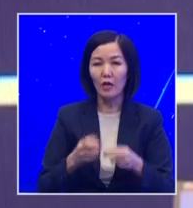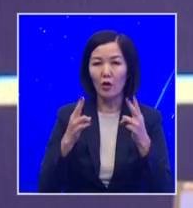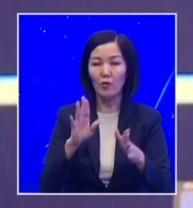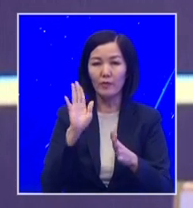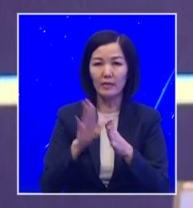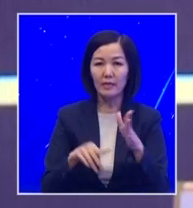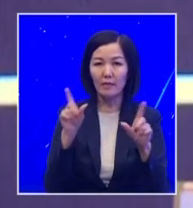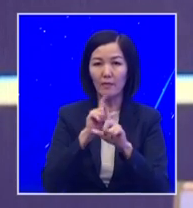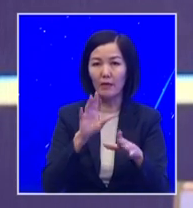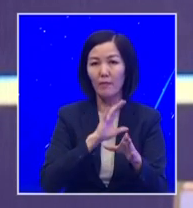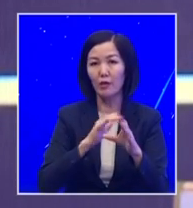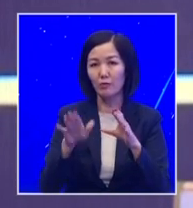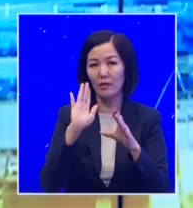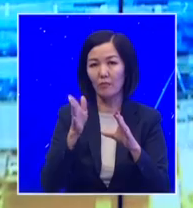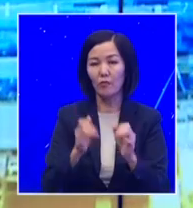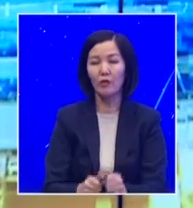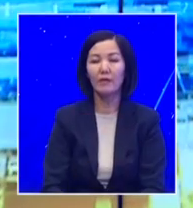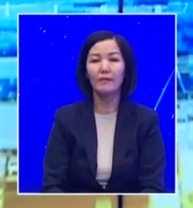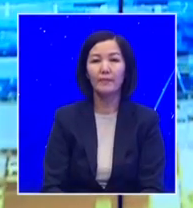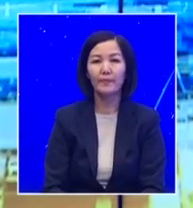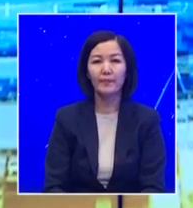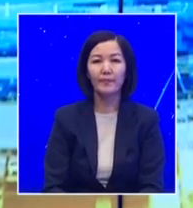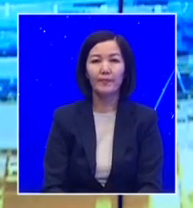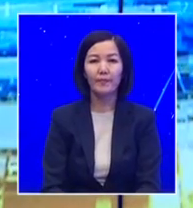мекемелерге жіберілетін болады.